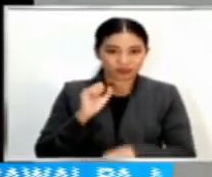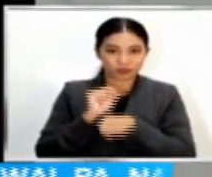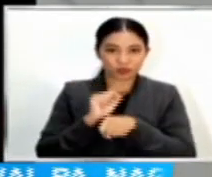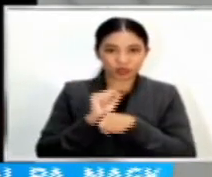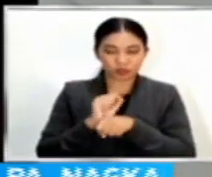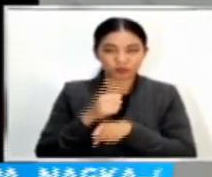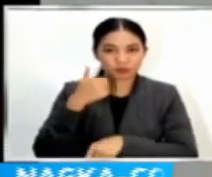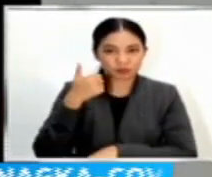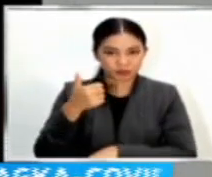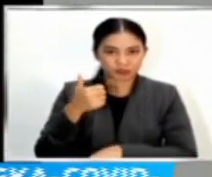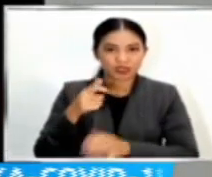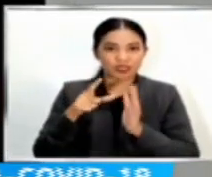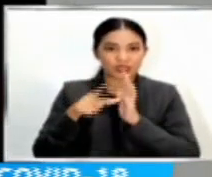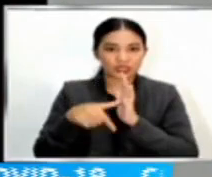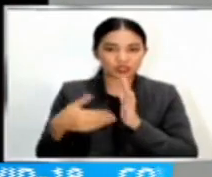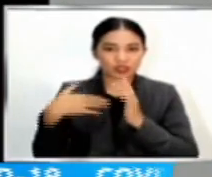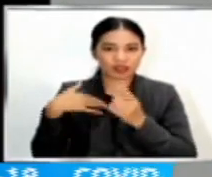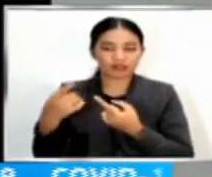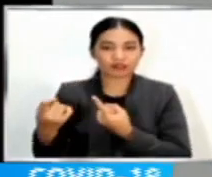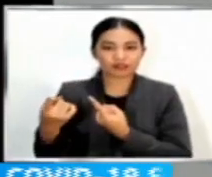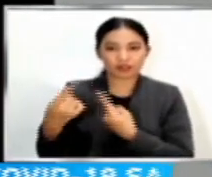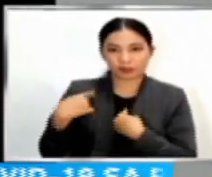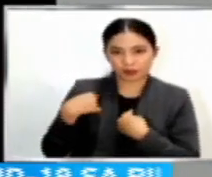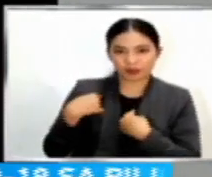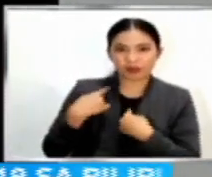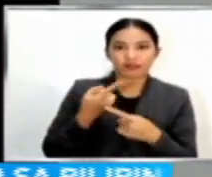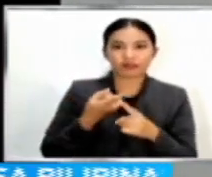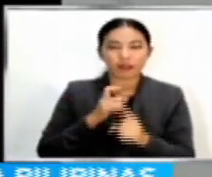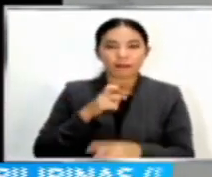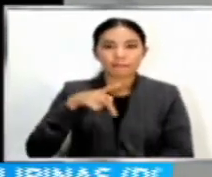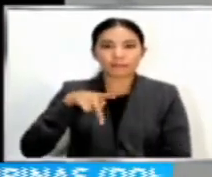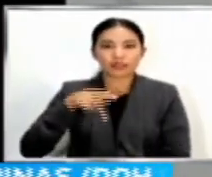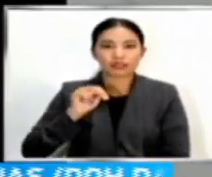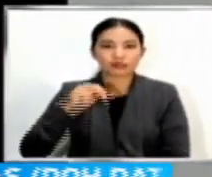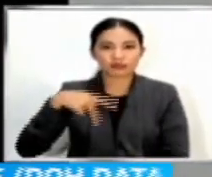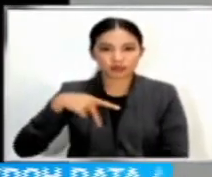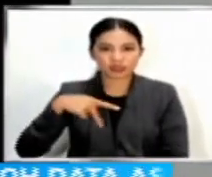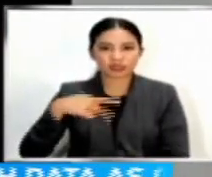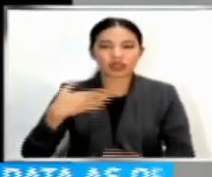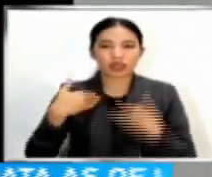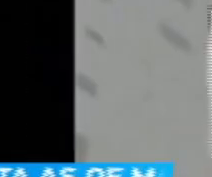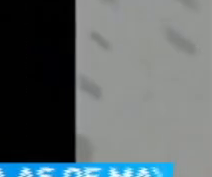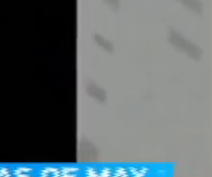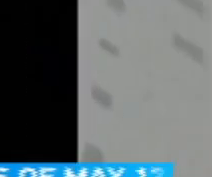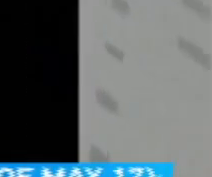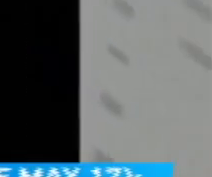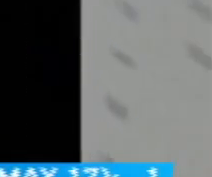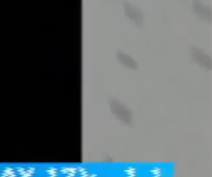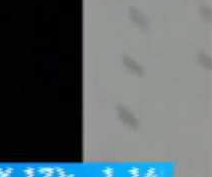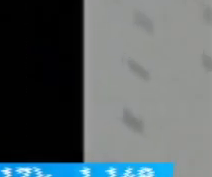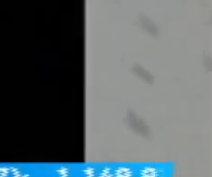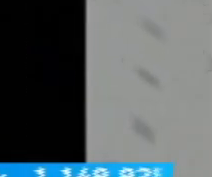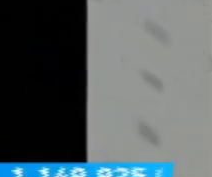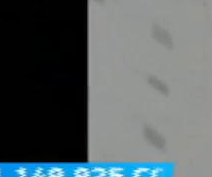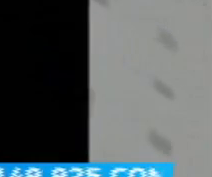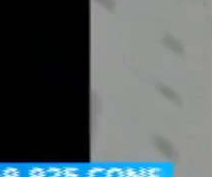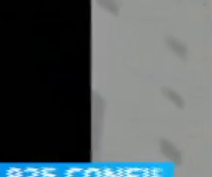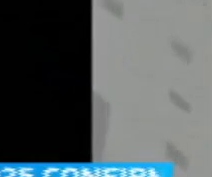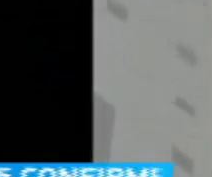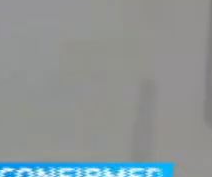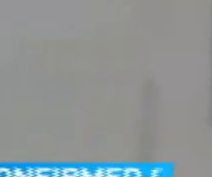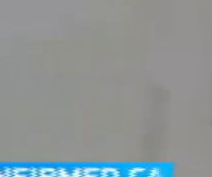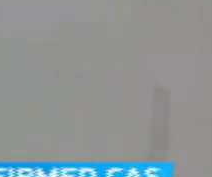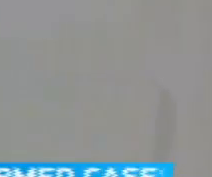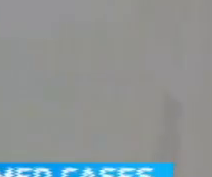segundo, nakatanggap ako ng sagot mula sa PNP na nagsasabing natanggap na namin ang inyong reklamo, makakaasa po kayo na ito ay aming